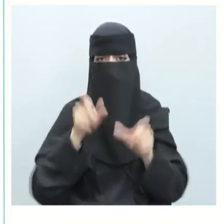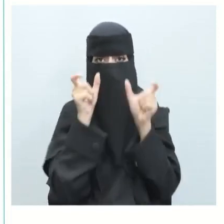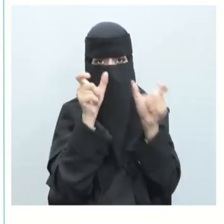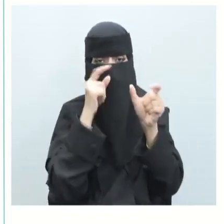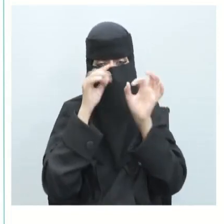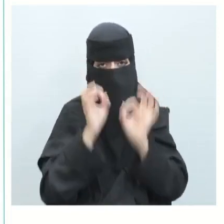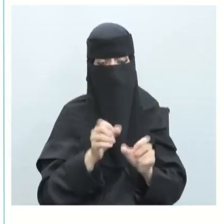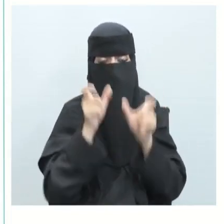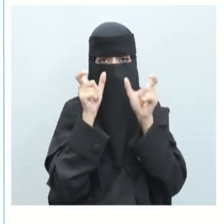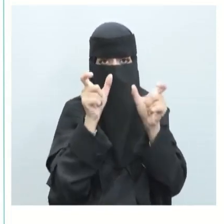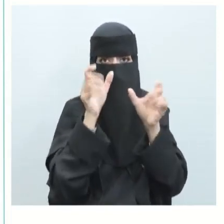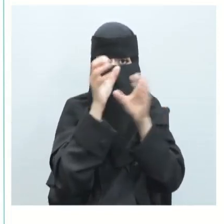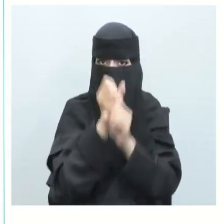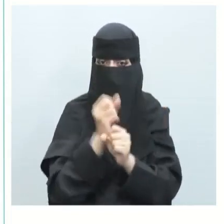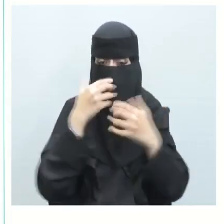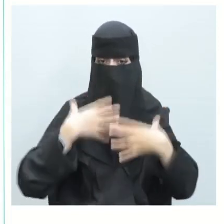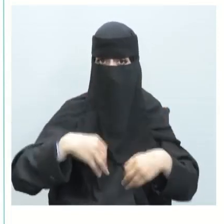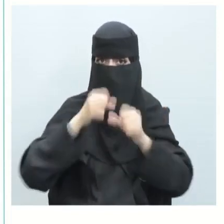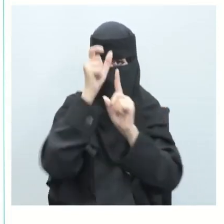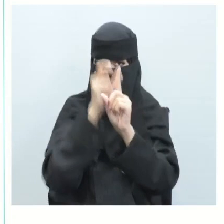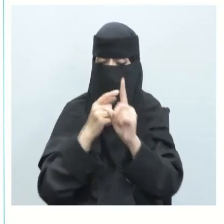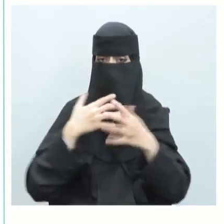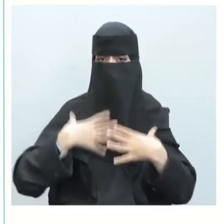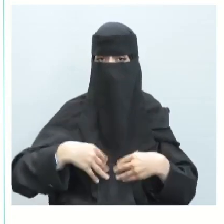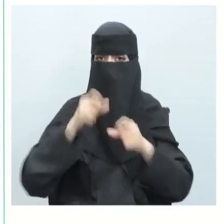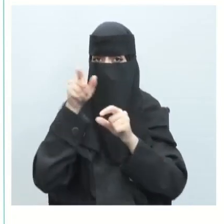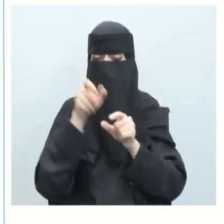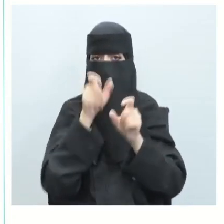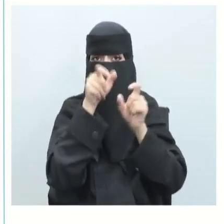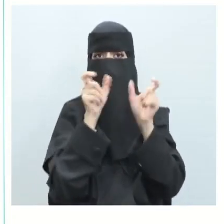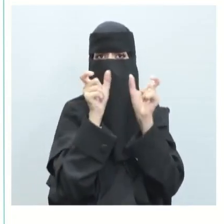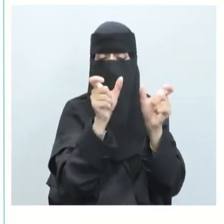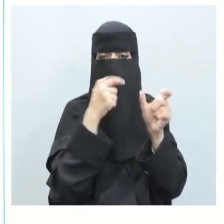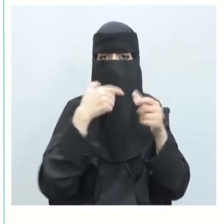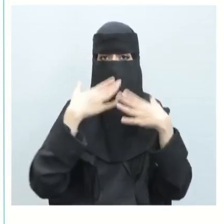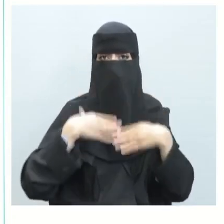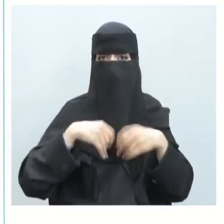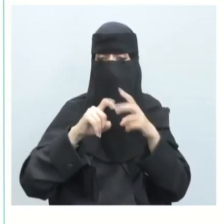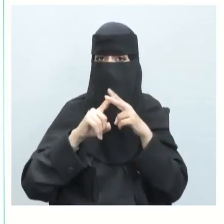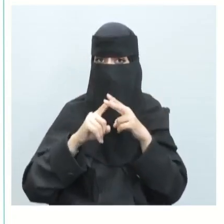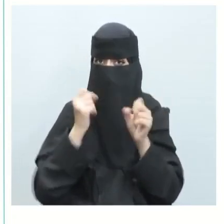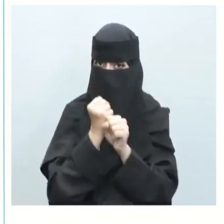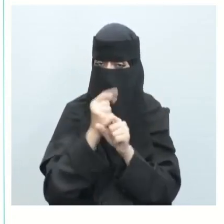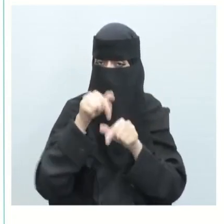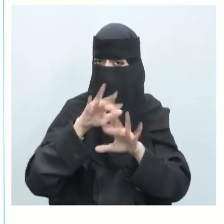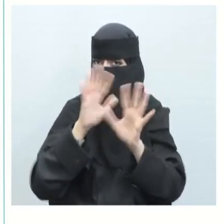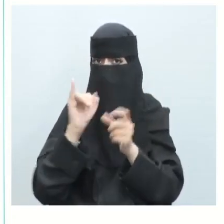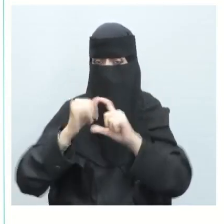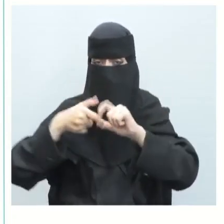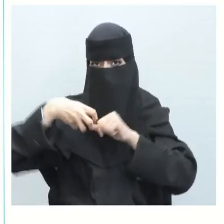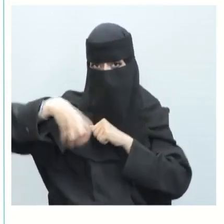يكون هك حفظ ل سلامه الموظف وصحته وهذا ما يسمى بالسلامه المهنيه وكل كل منظمه قد يكون لها